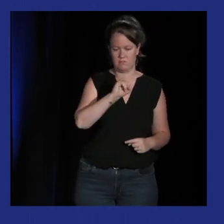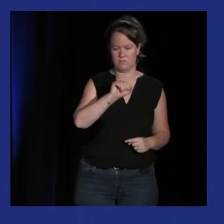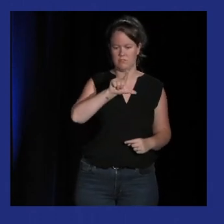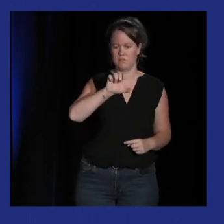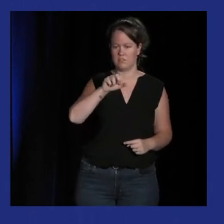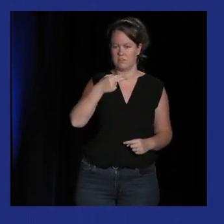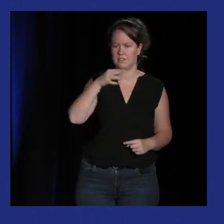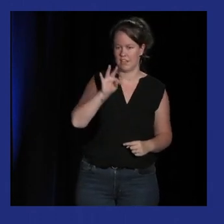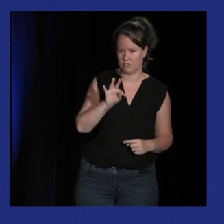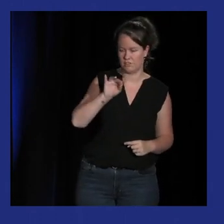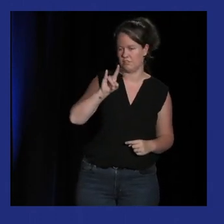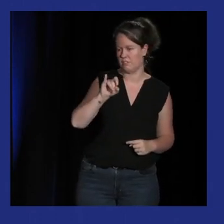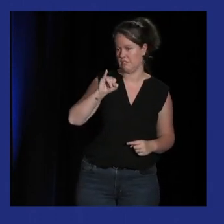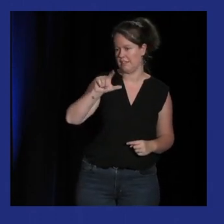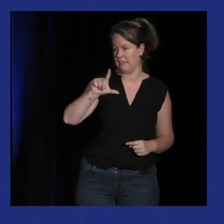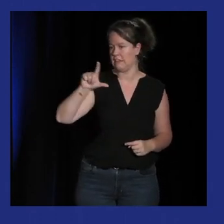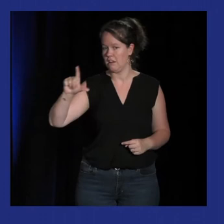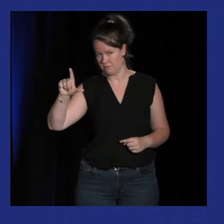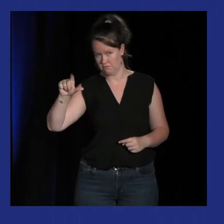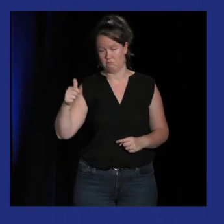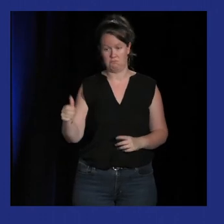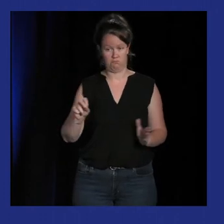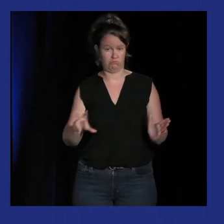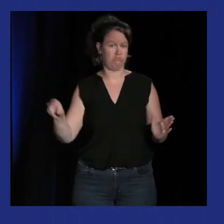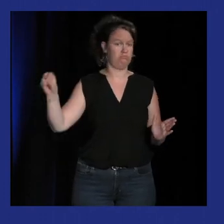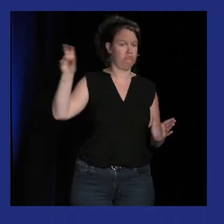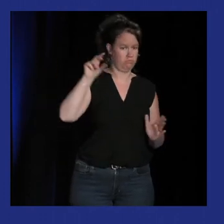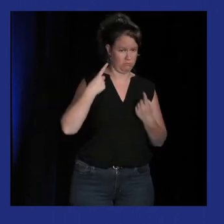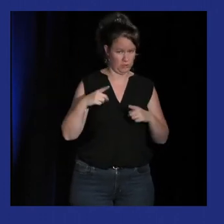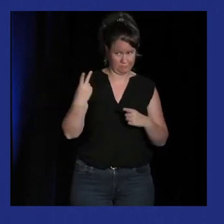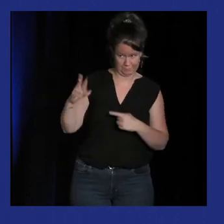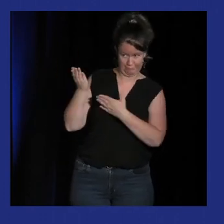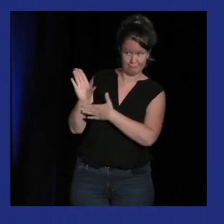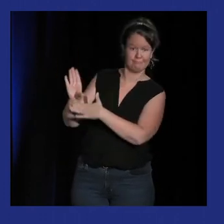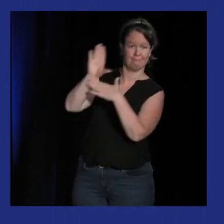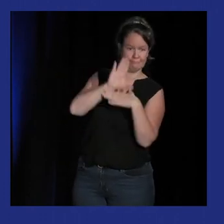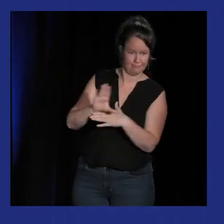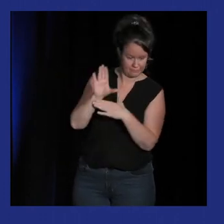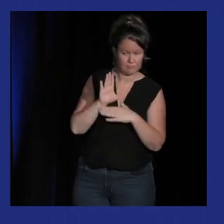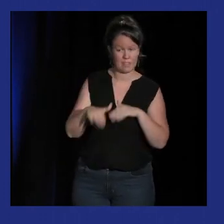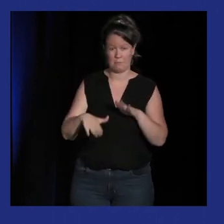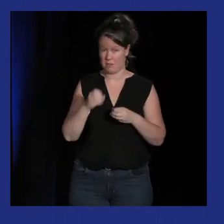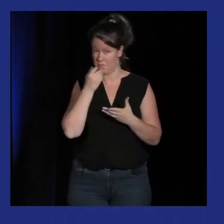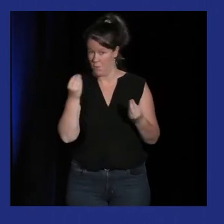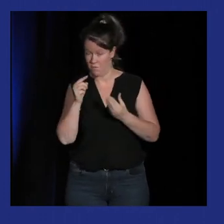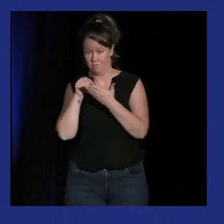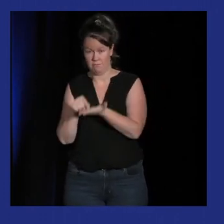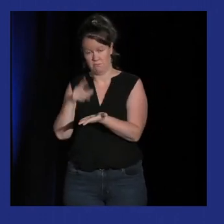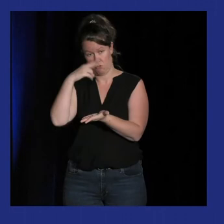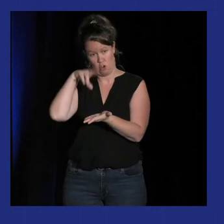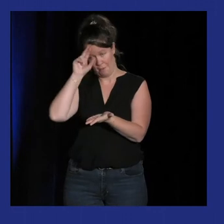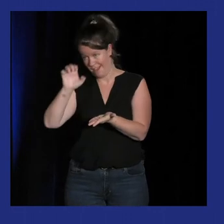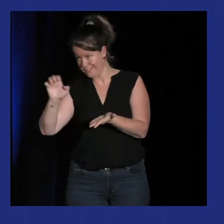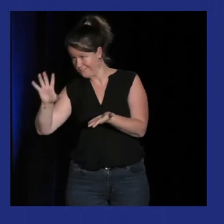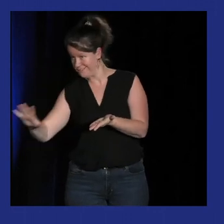pas du tout orchestral mais dans les pays où il marche le mieux dans les pays d'Europe de l'Est et par exemple en Russie bah ça marchait tellement